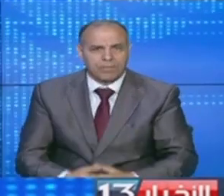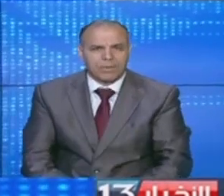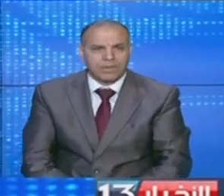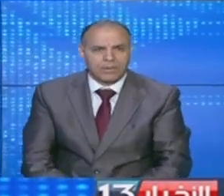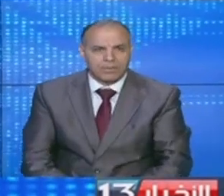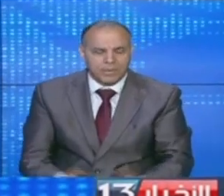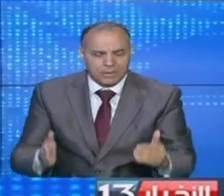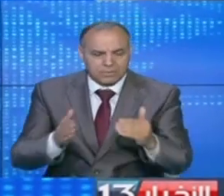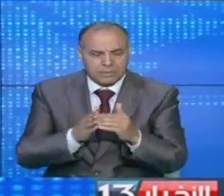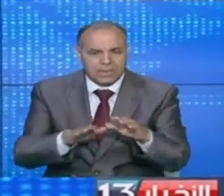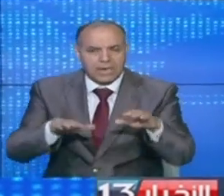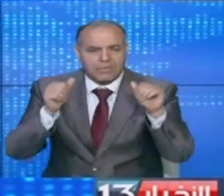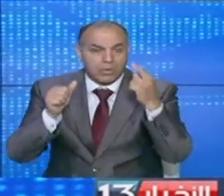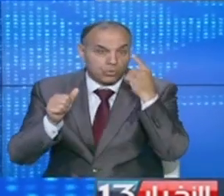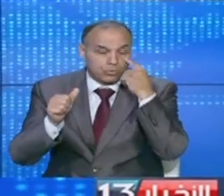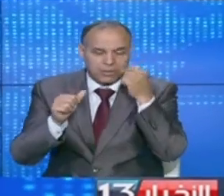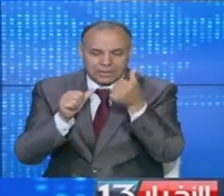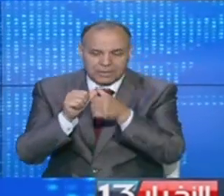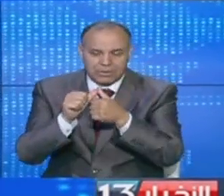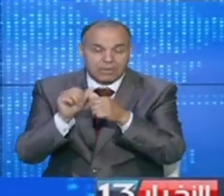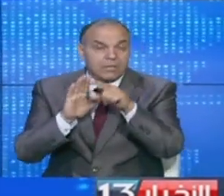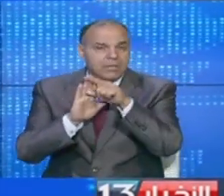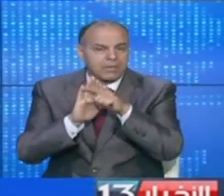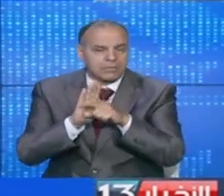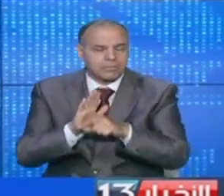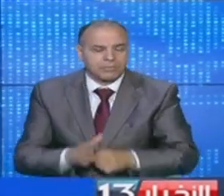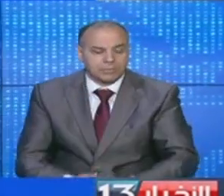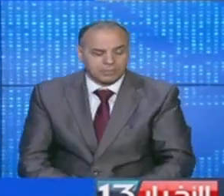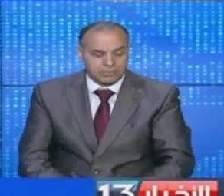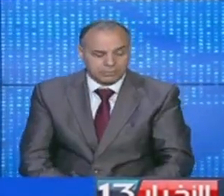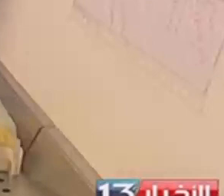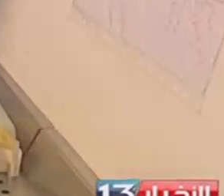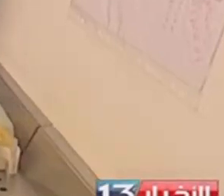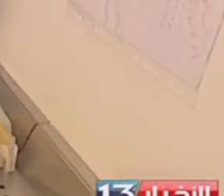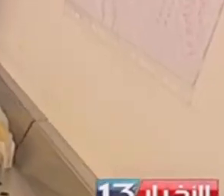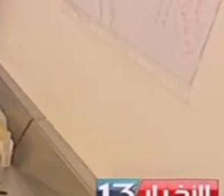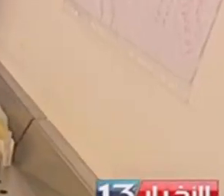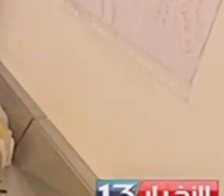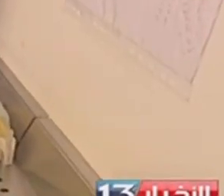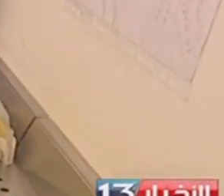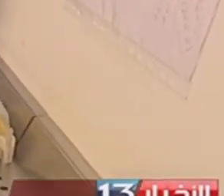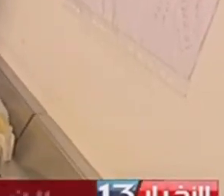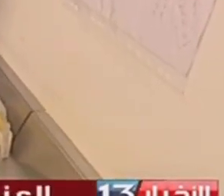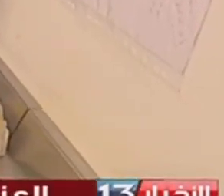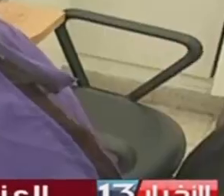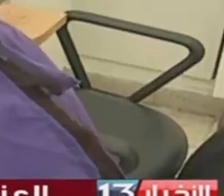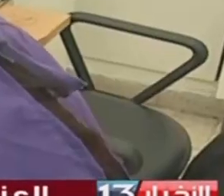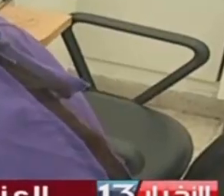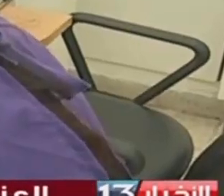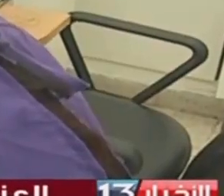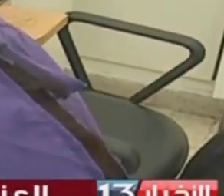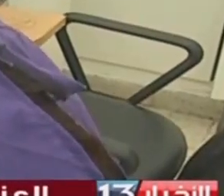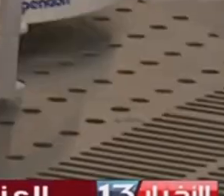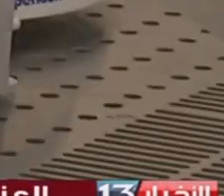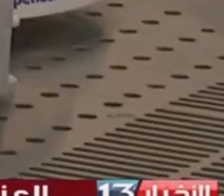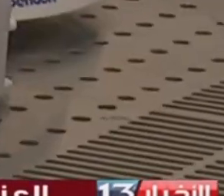نهايه النشره مشاهدينا الكرام اذكركم بعناوينها اربع اصابات جديده بفيروس كورونا